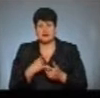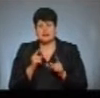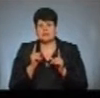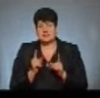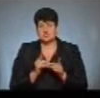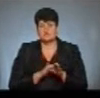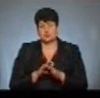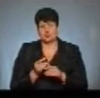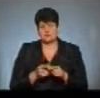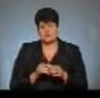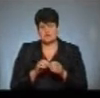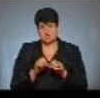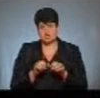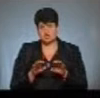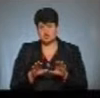ці рішення. І тому